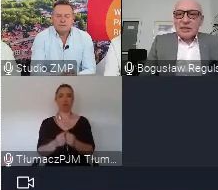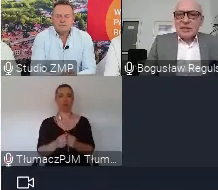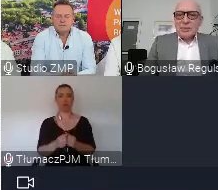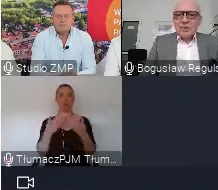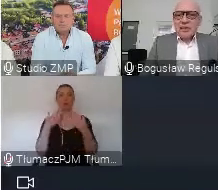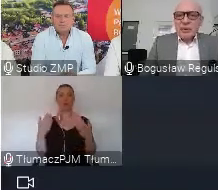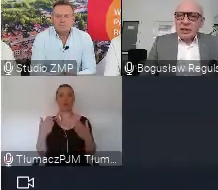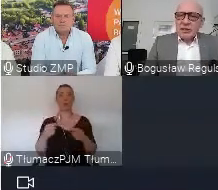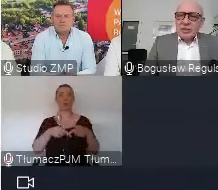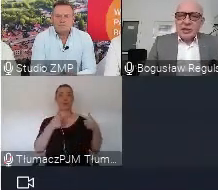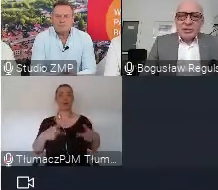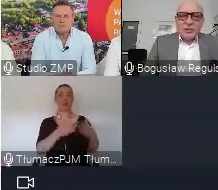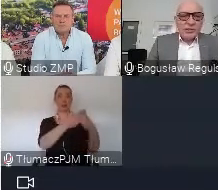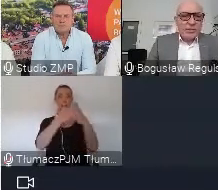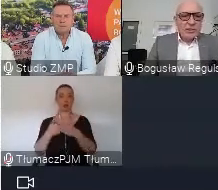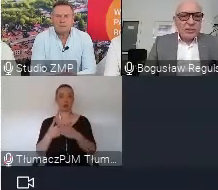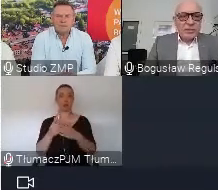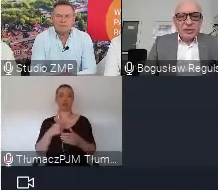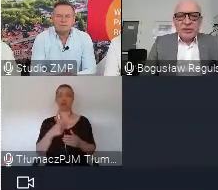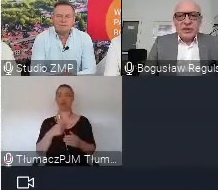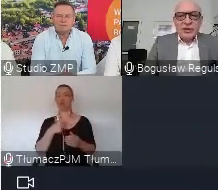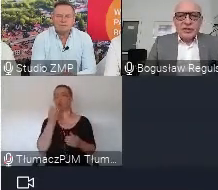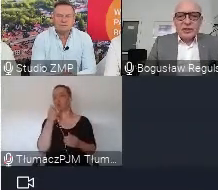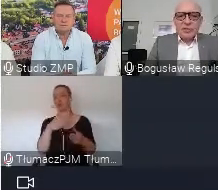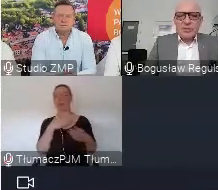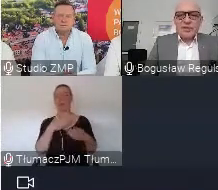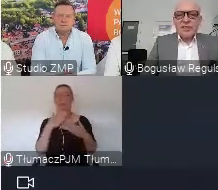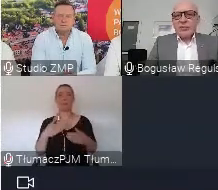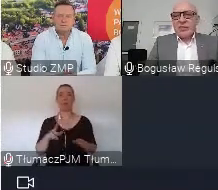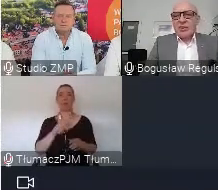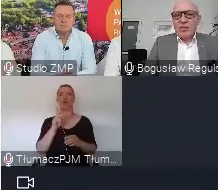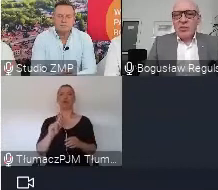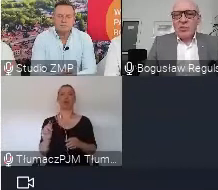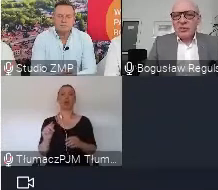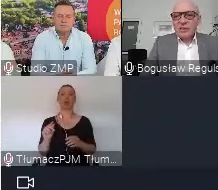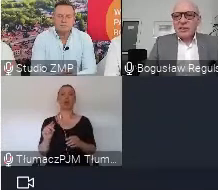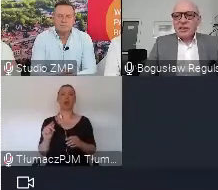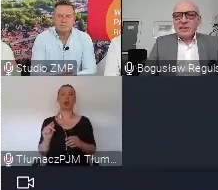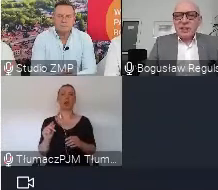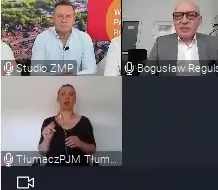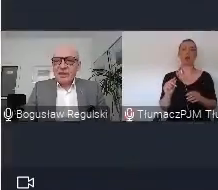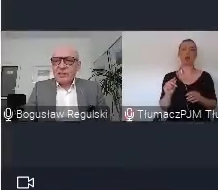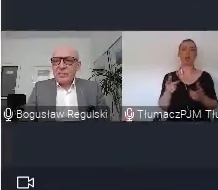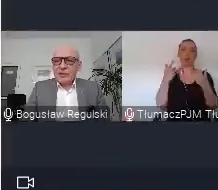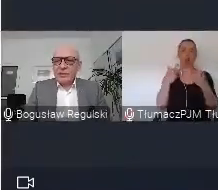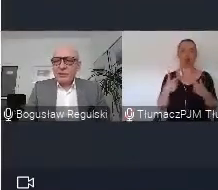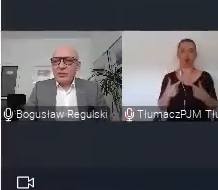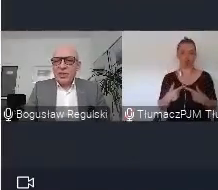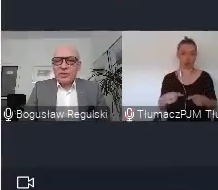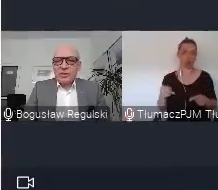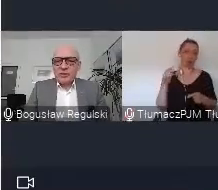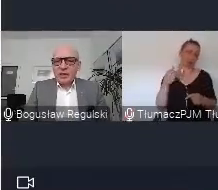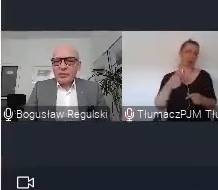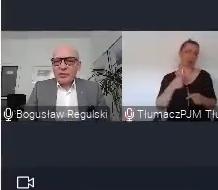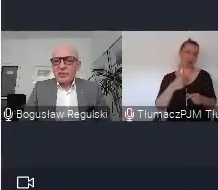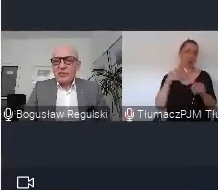Dziękuję serdecznie za zaproszenie. Jest mi niezmiernie miło, że przedstawiciel środowiska ciepłownictwa systemowego może zaistnieć w tak pięknym